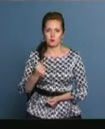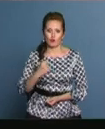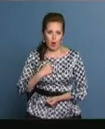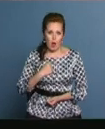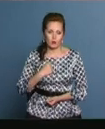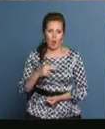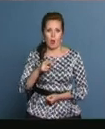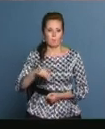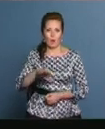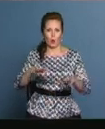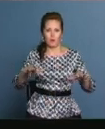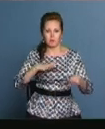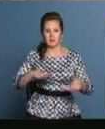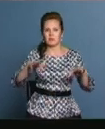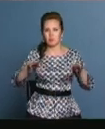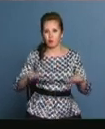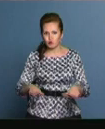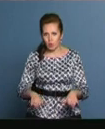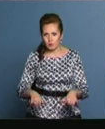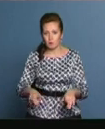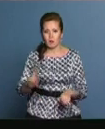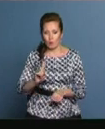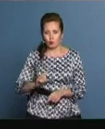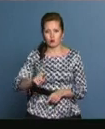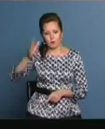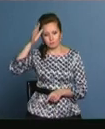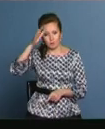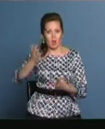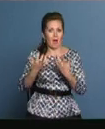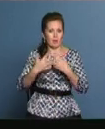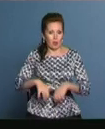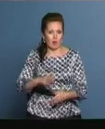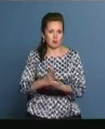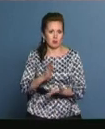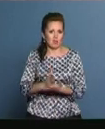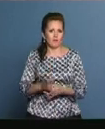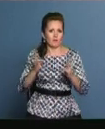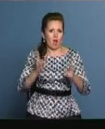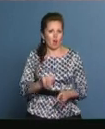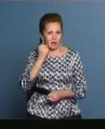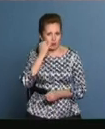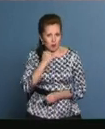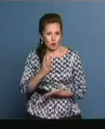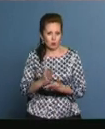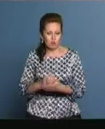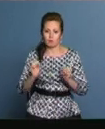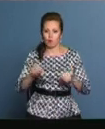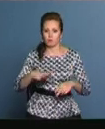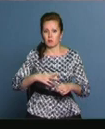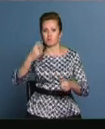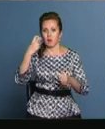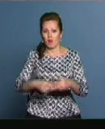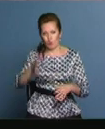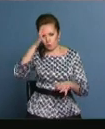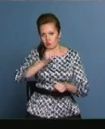ярский спущен, потому что гидротехническое сооружение находилось в аварийном состоянии. И было опасение, что прорвет это сооружение и,